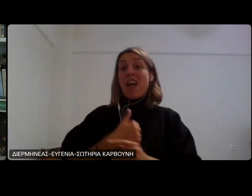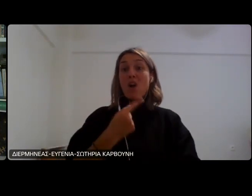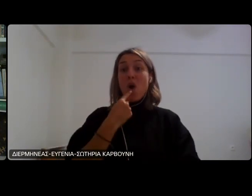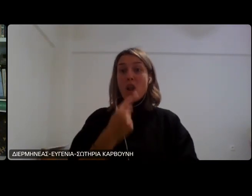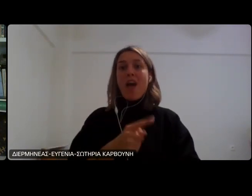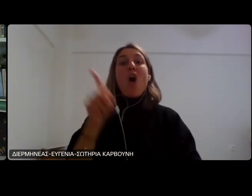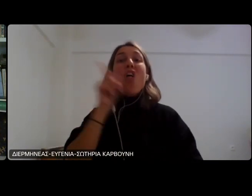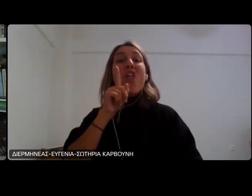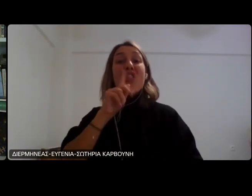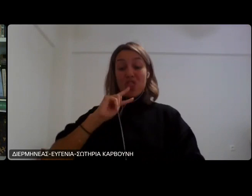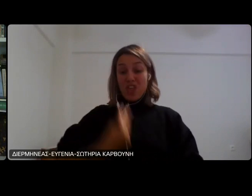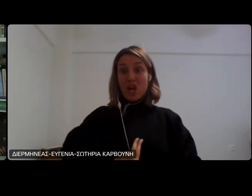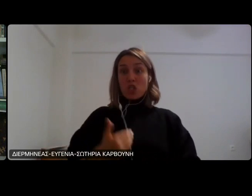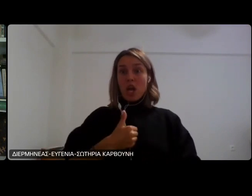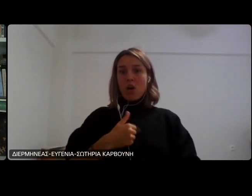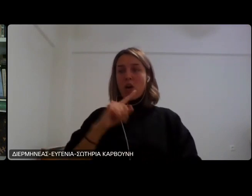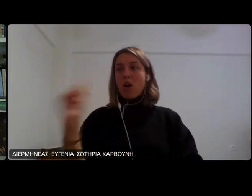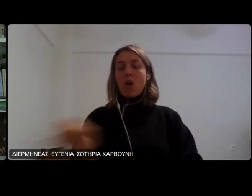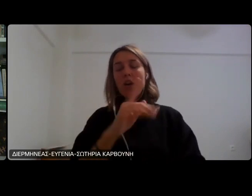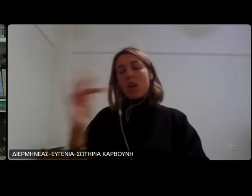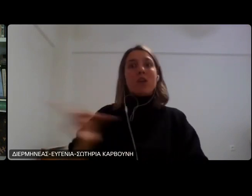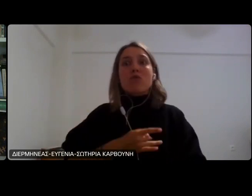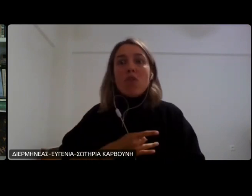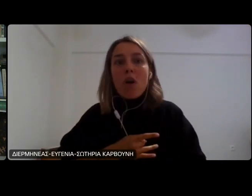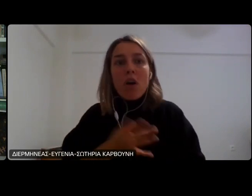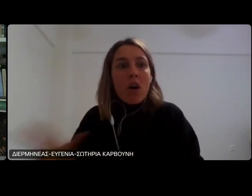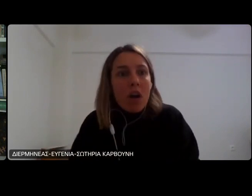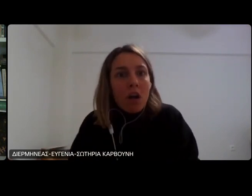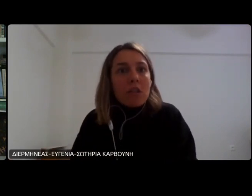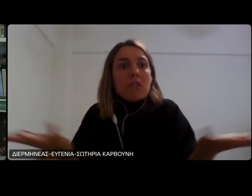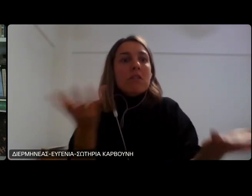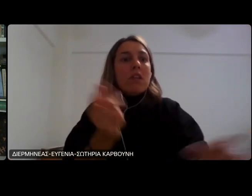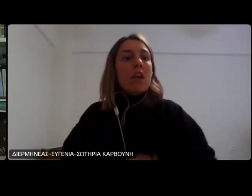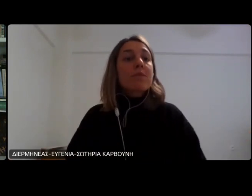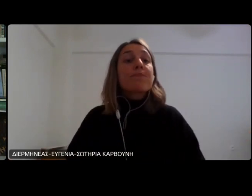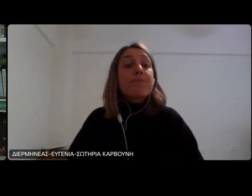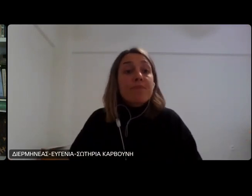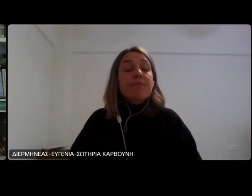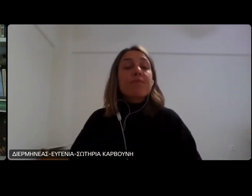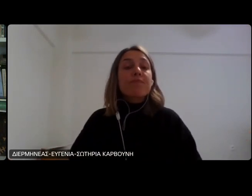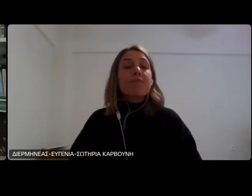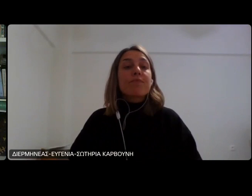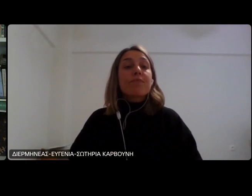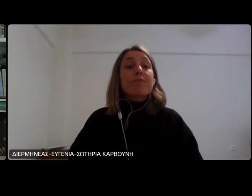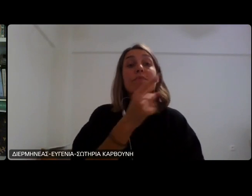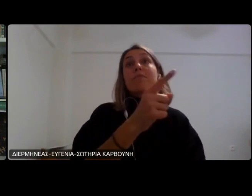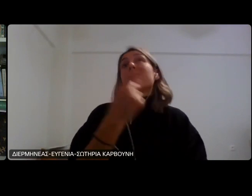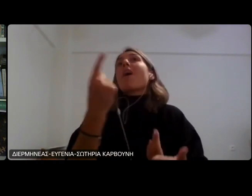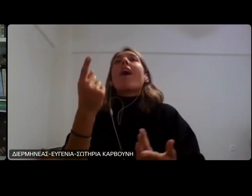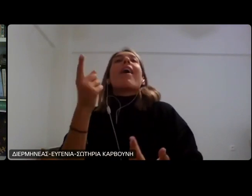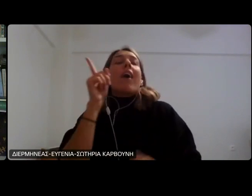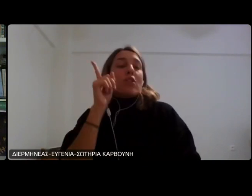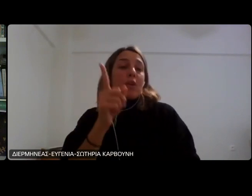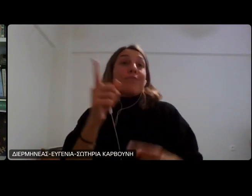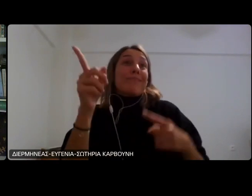ένας νοητικός σεισμός. Ακόμα πιο σημαντικό αποτέλεσμα μιας τέτοιας ανίκης χρήσης είναι όταν απόφευκτα εξυψώνω το θηλυκό γραμματικό γένος σε